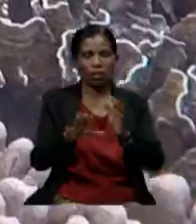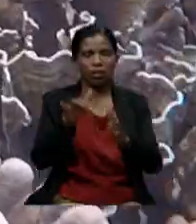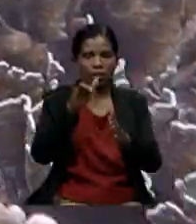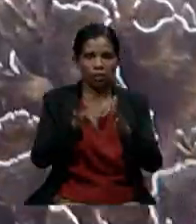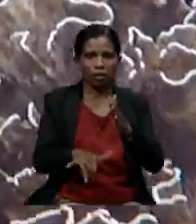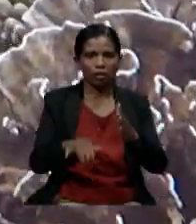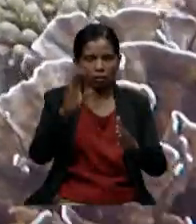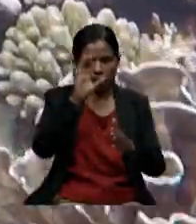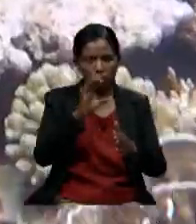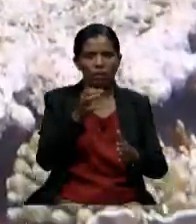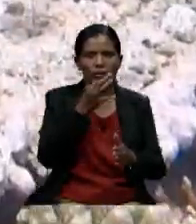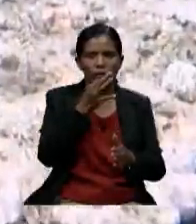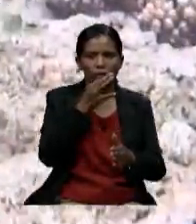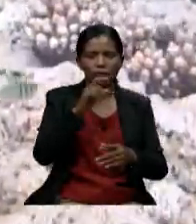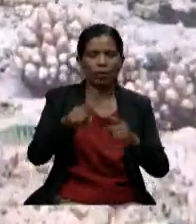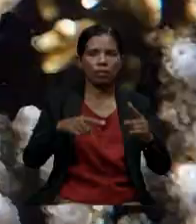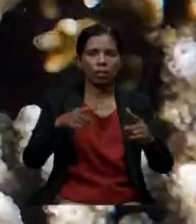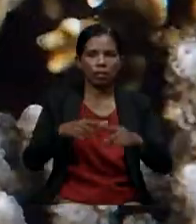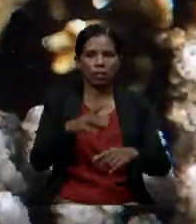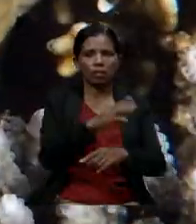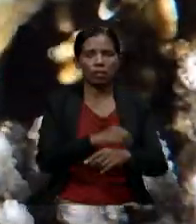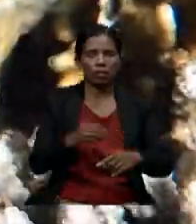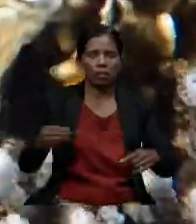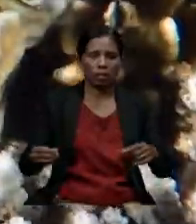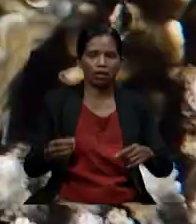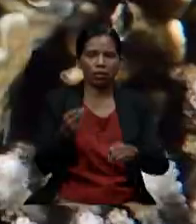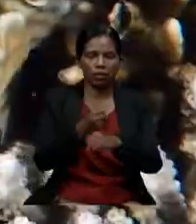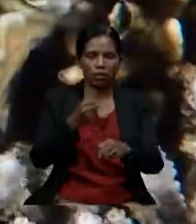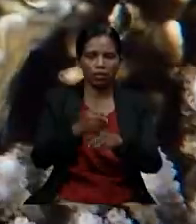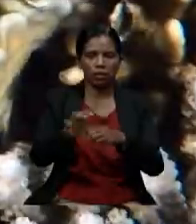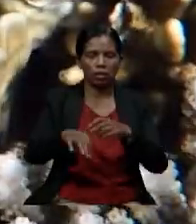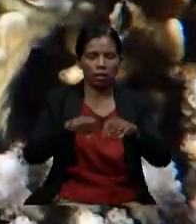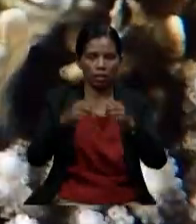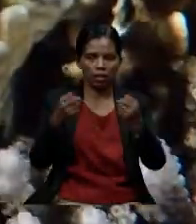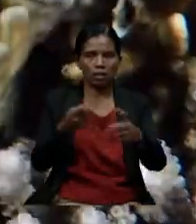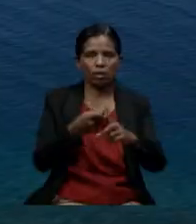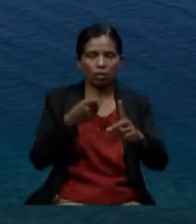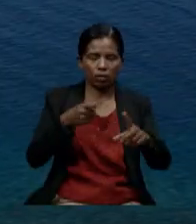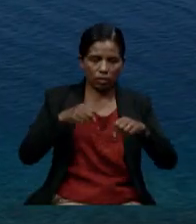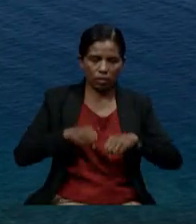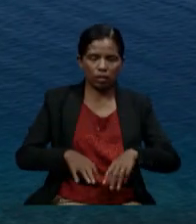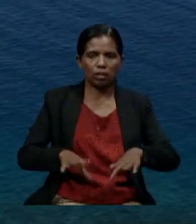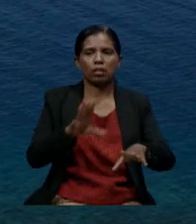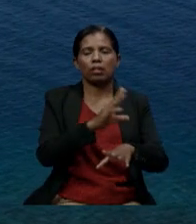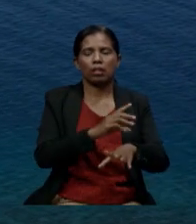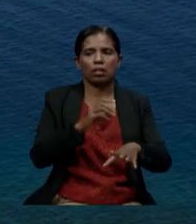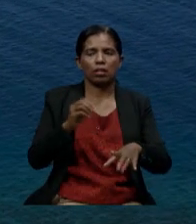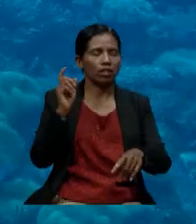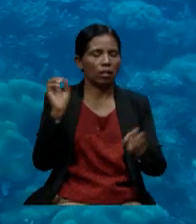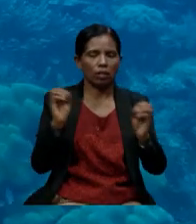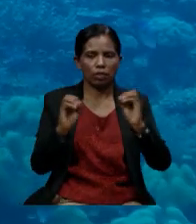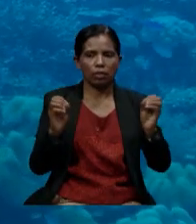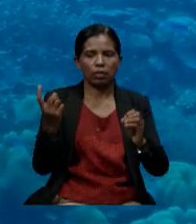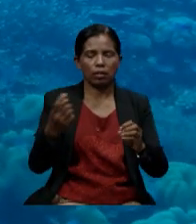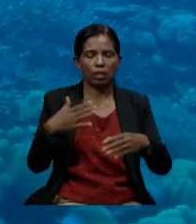no buka hahan. Banjira koral ka ahuruin sirane hetang estraga husi tahu no plastiku la os det